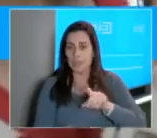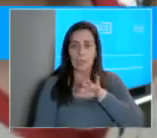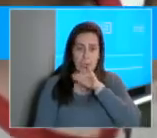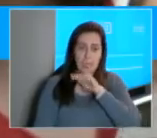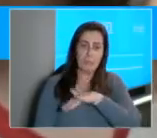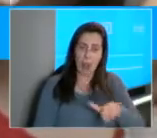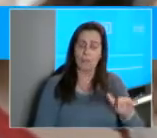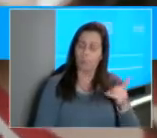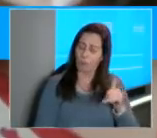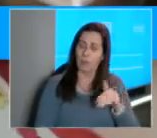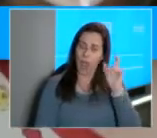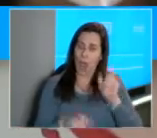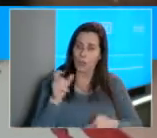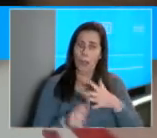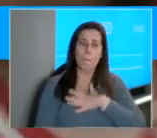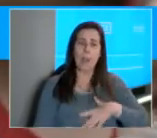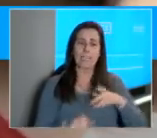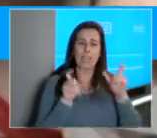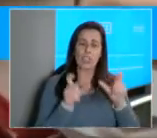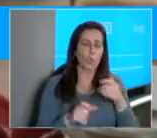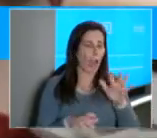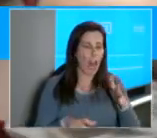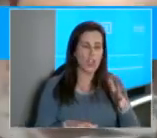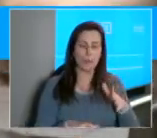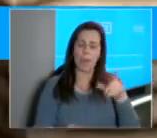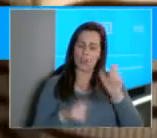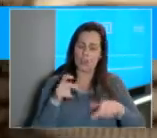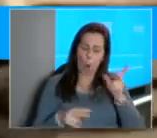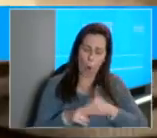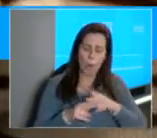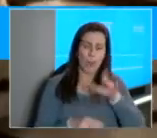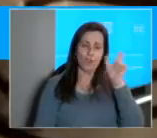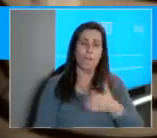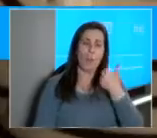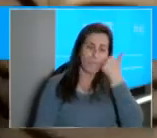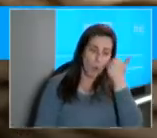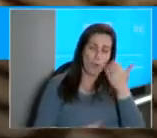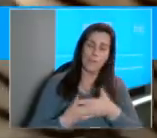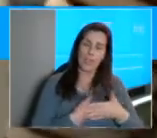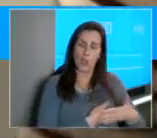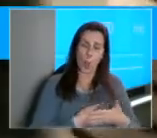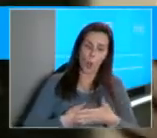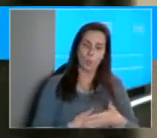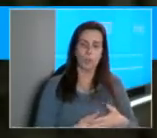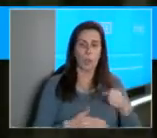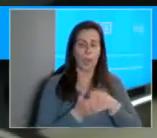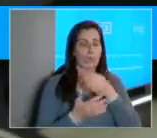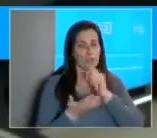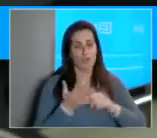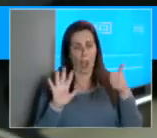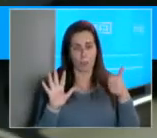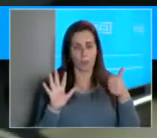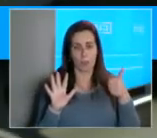זה תמיד נכון, אנשים שיש להם את מערכת חיסון ירודה, זה אנשים חולים ואנשים קשישים ותינוקות קטנים עד גיל חצי